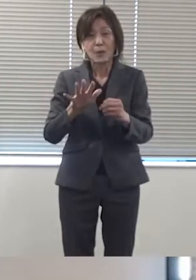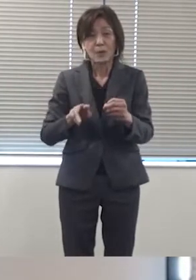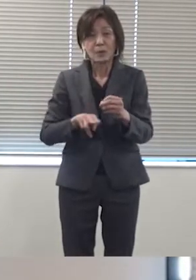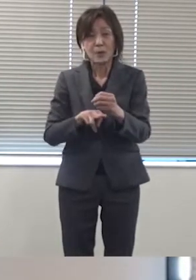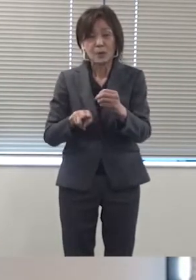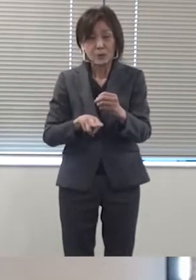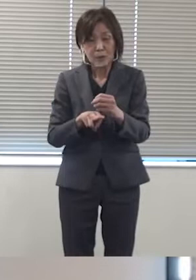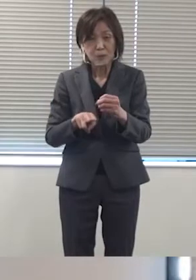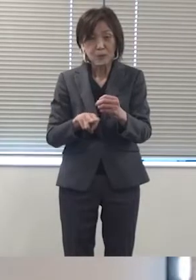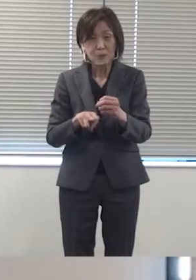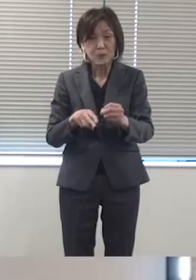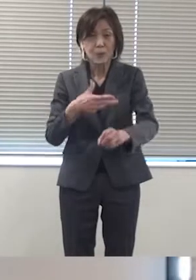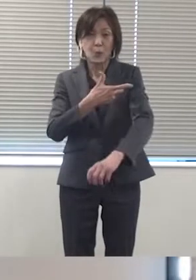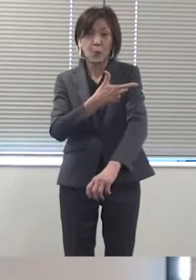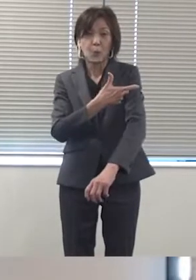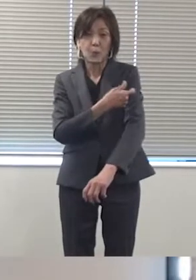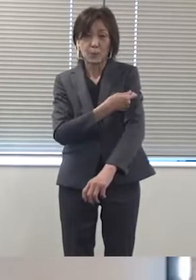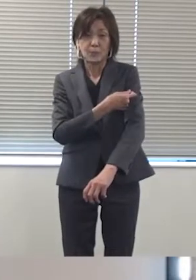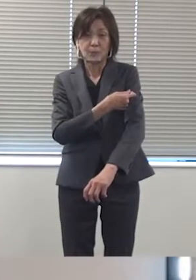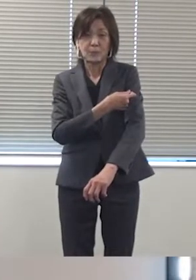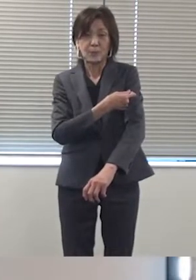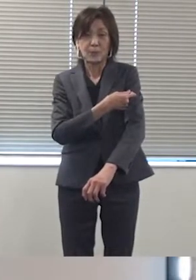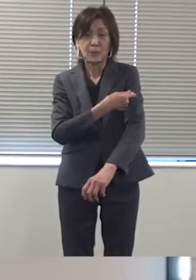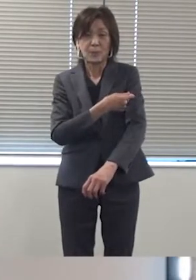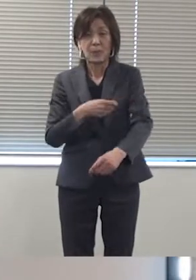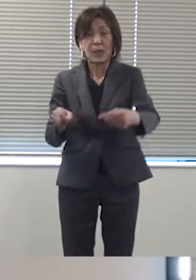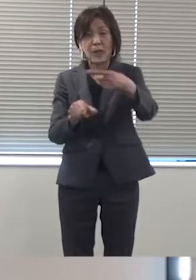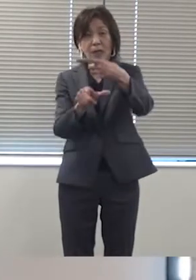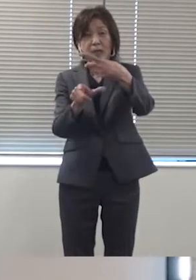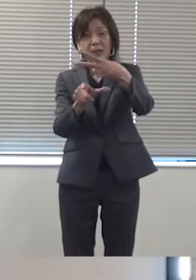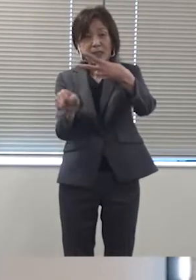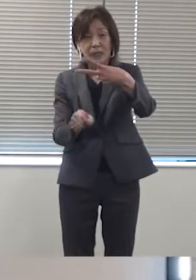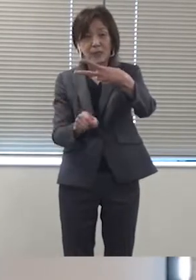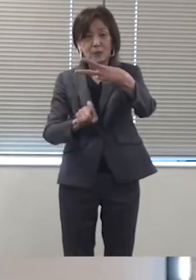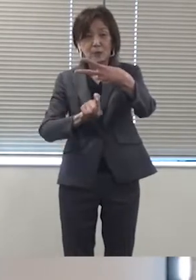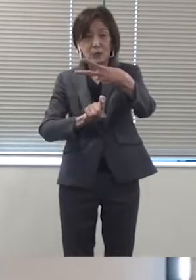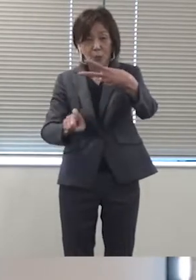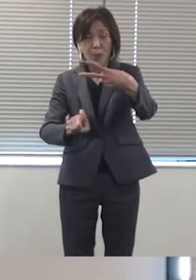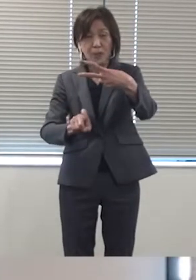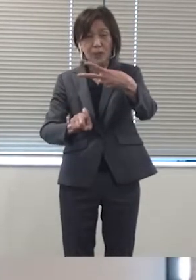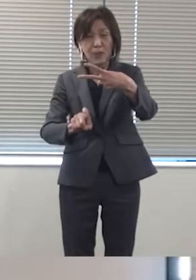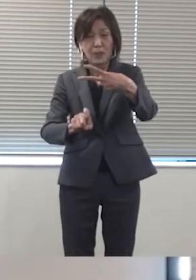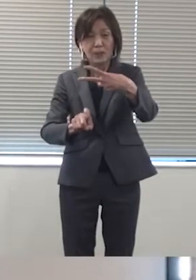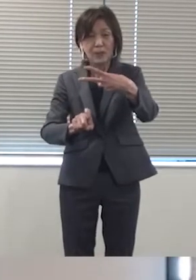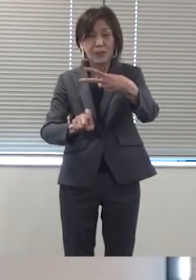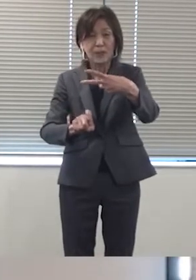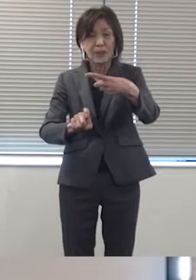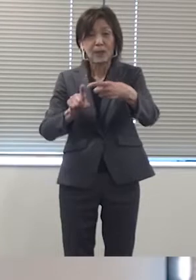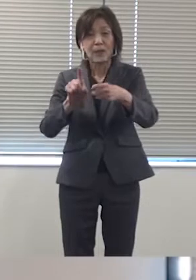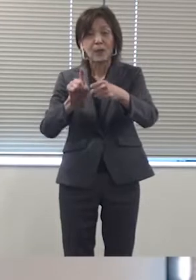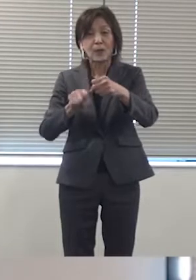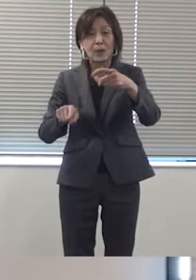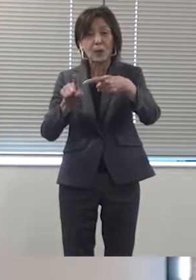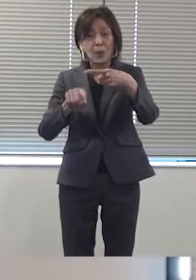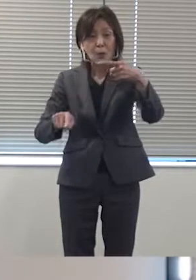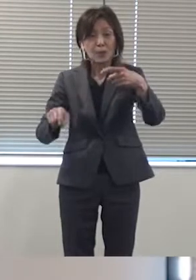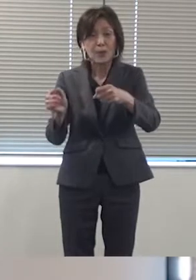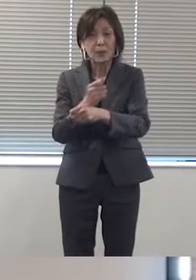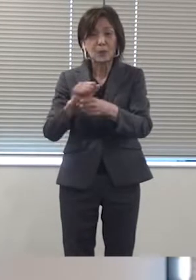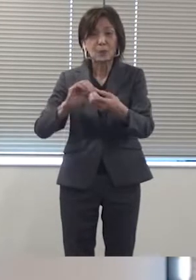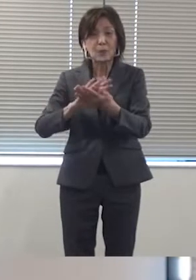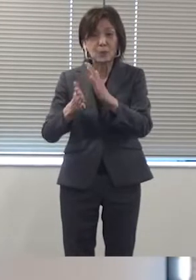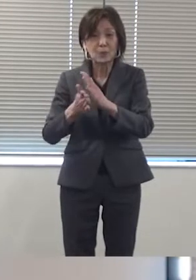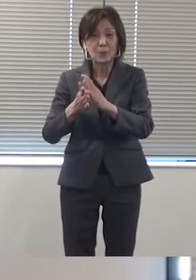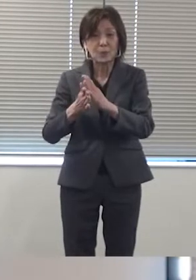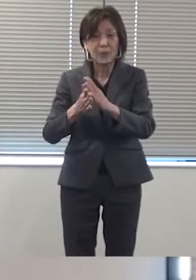りますが、これが正式に2月10日に厚生労働省のワクチン分科会で正